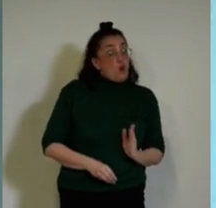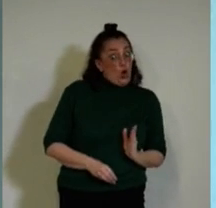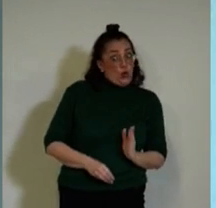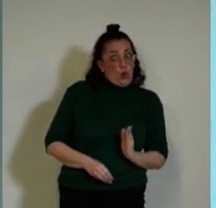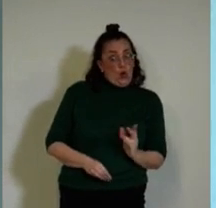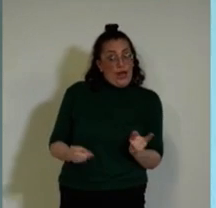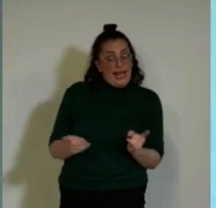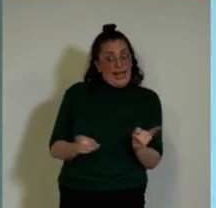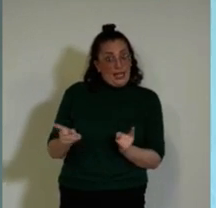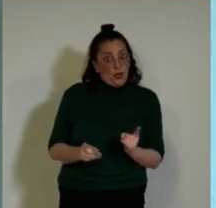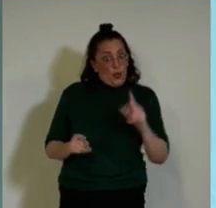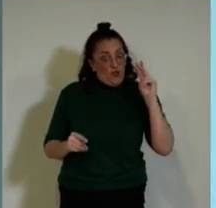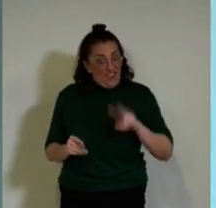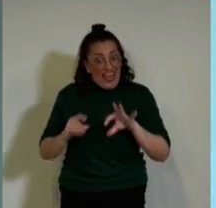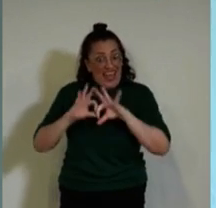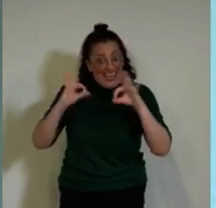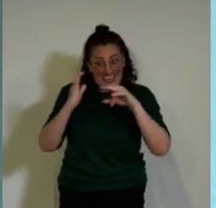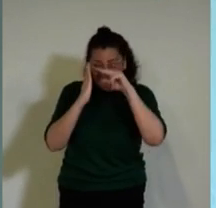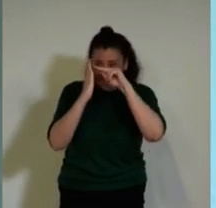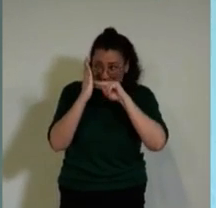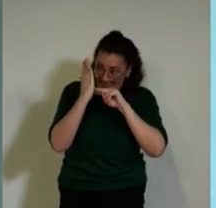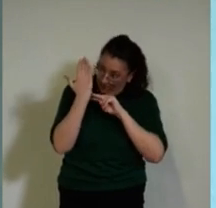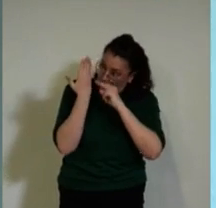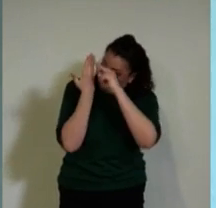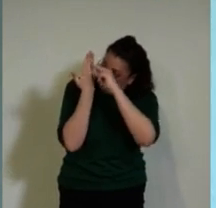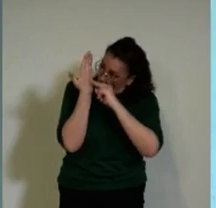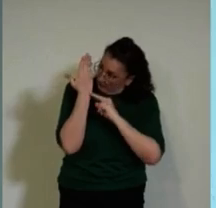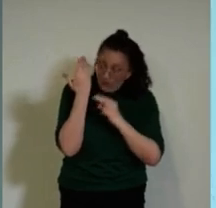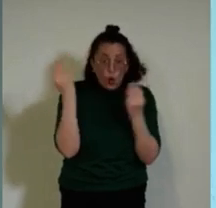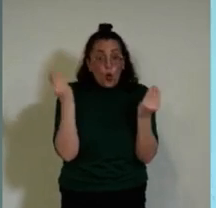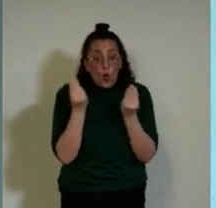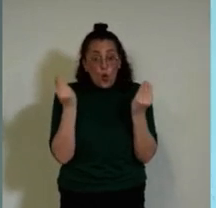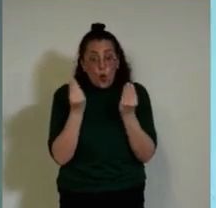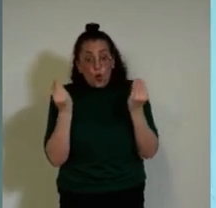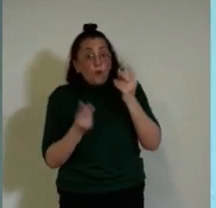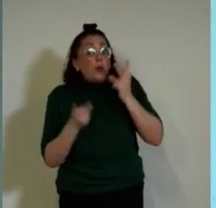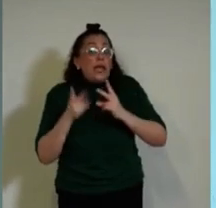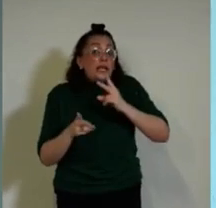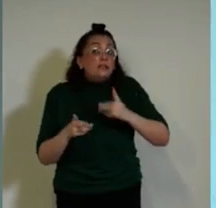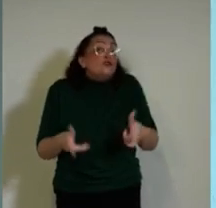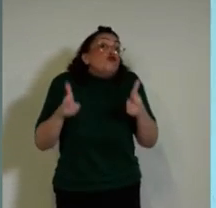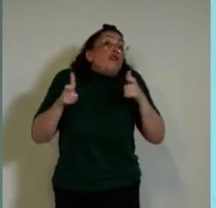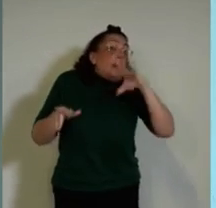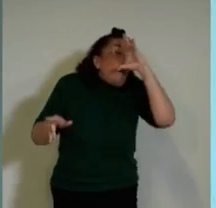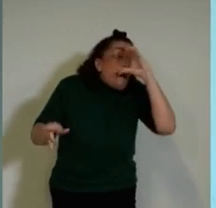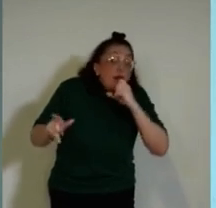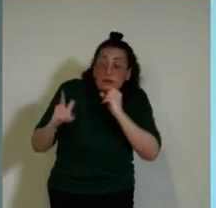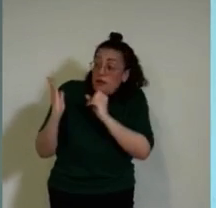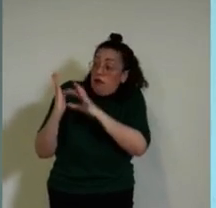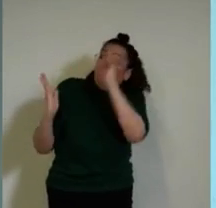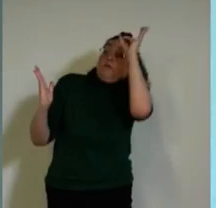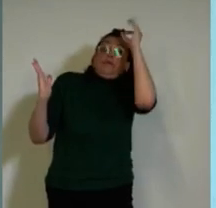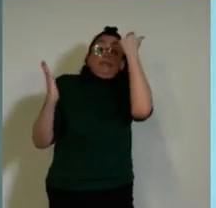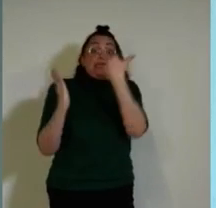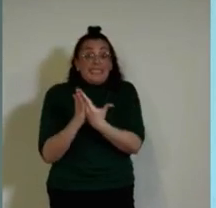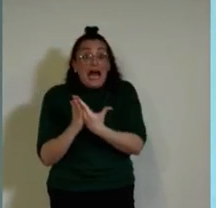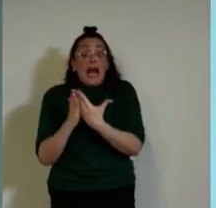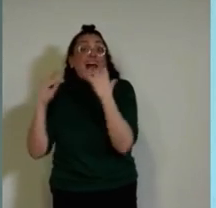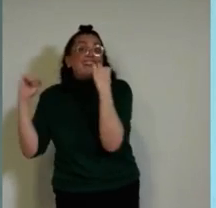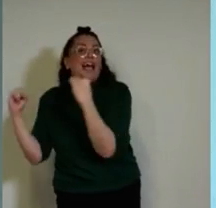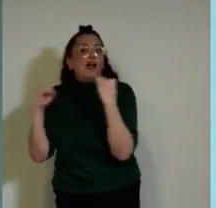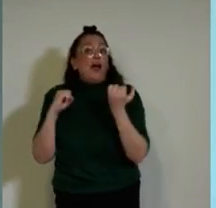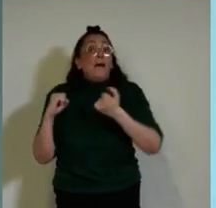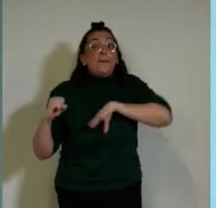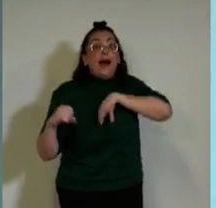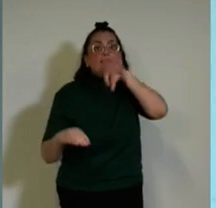une seule ligne. Faut-il découvrir au hasard d'un document d'alliance électorale que les uns et les autres ont